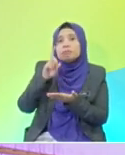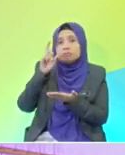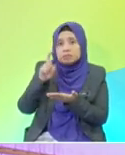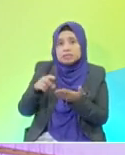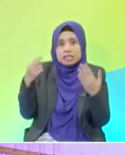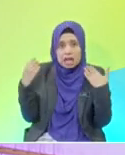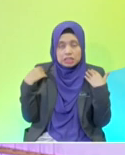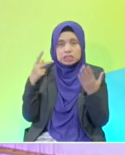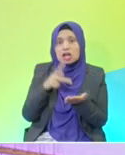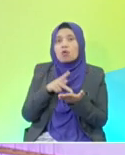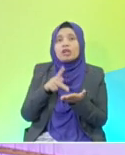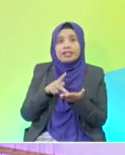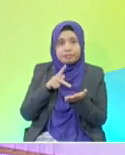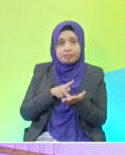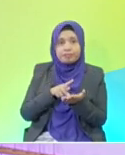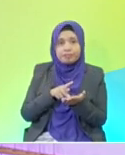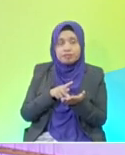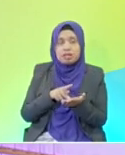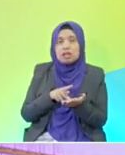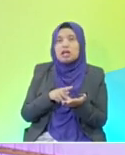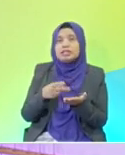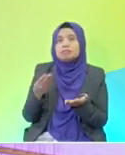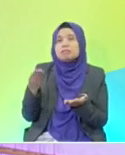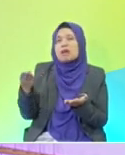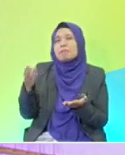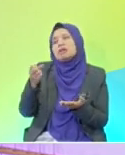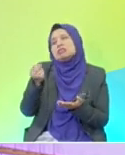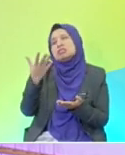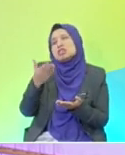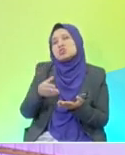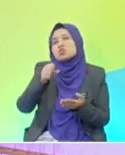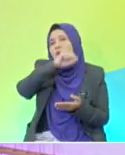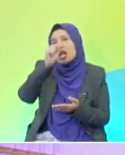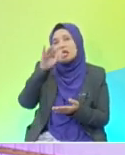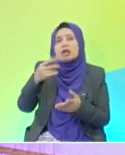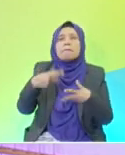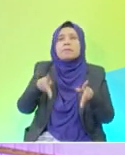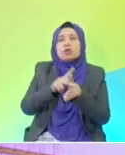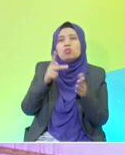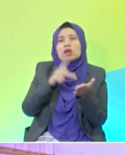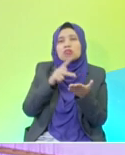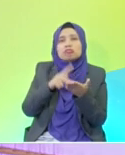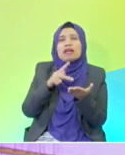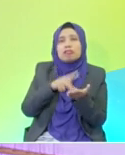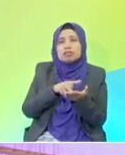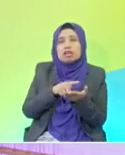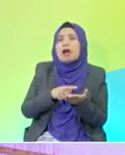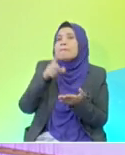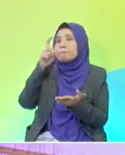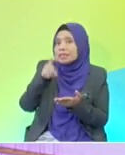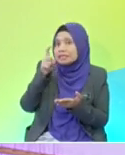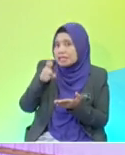kita memerlukan beberapa soal lain yang melibatkan pengiraan so calon-calon perlu memastikan